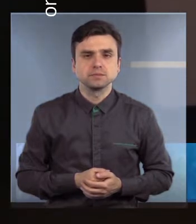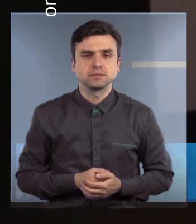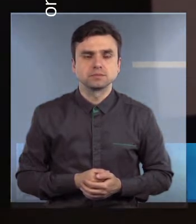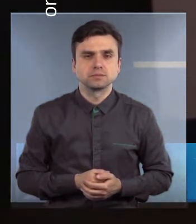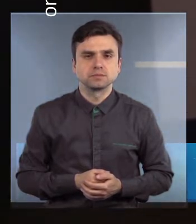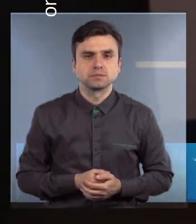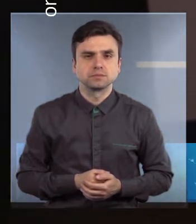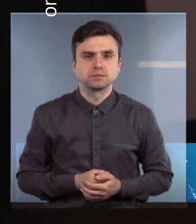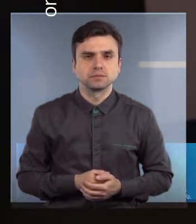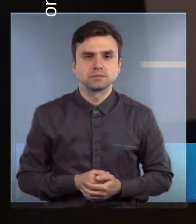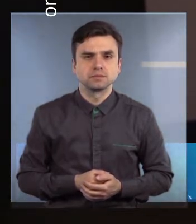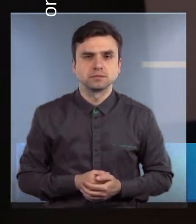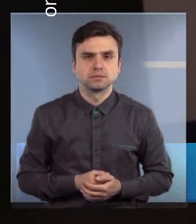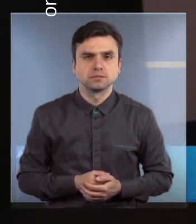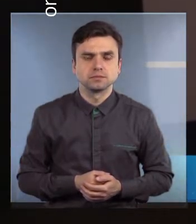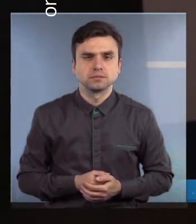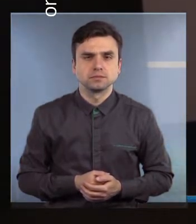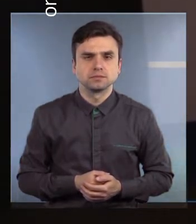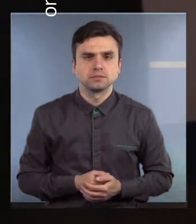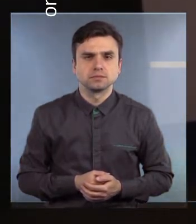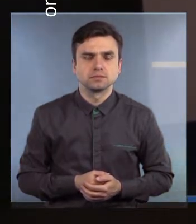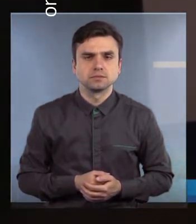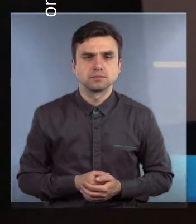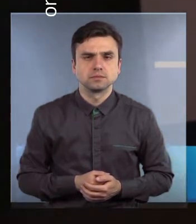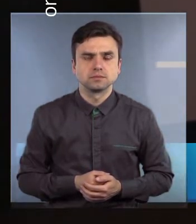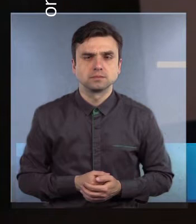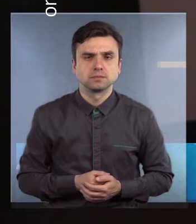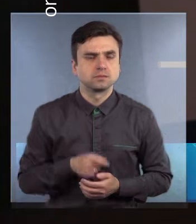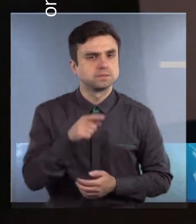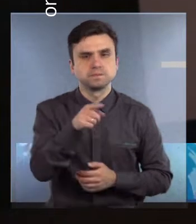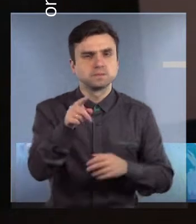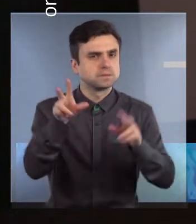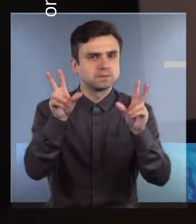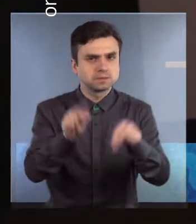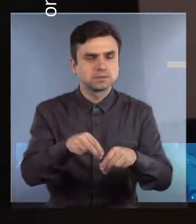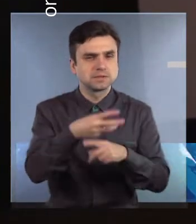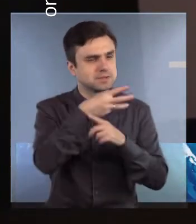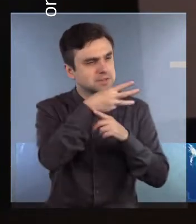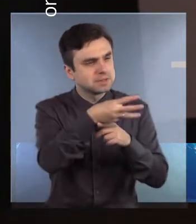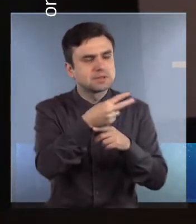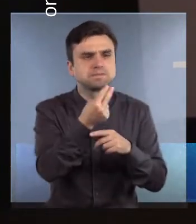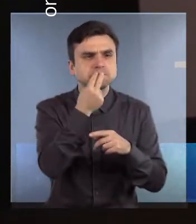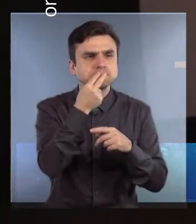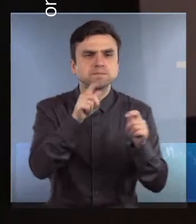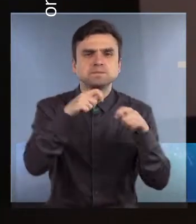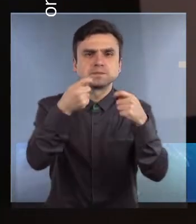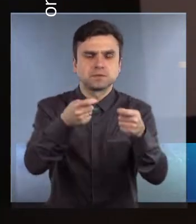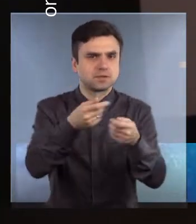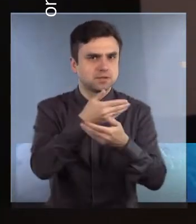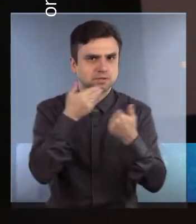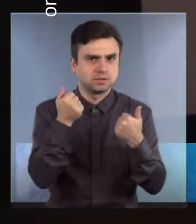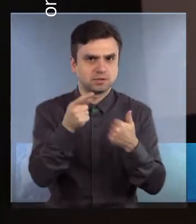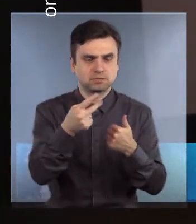Вам пощастило, що камера не передає цей сморід. Відчуття, ніби зайшов у безкоштовну громадську вбиральню. І увесь